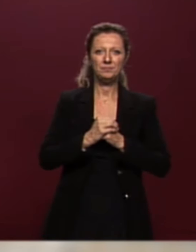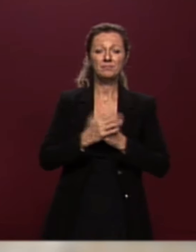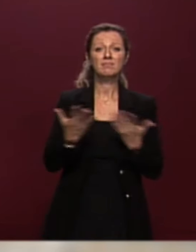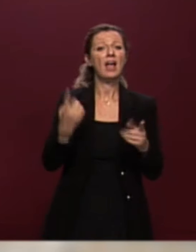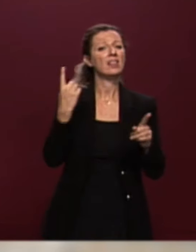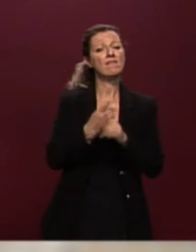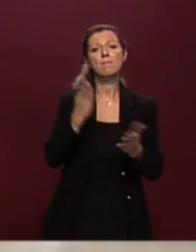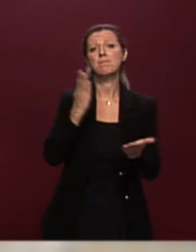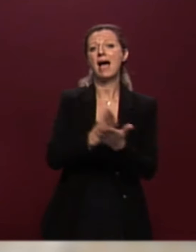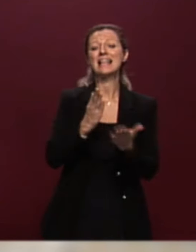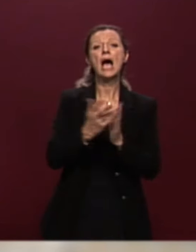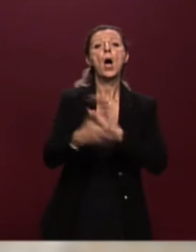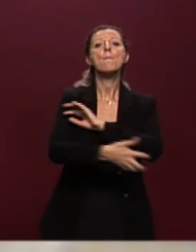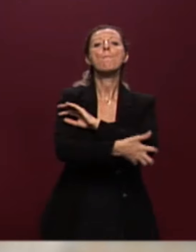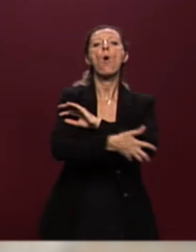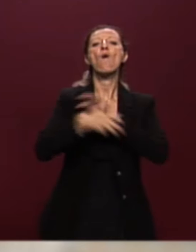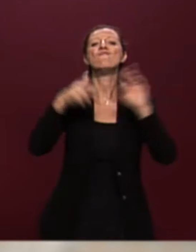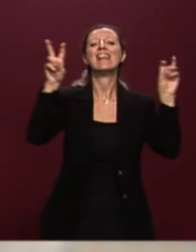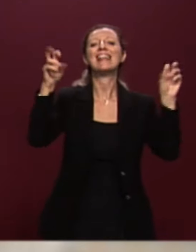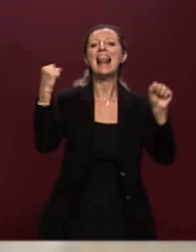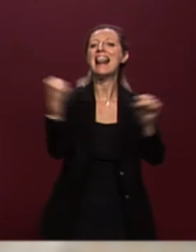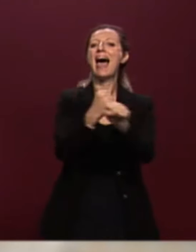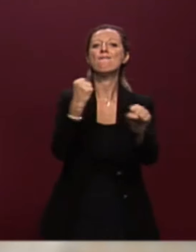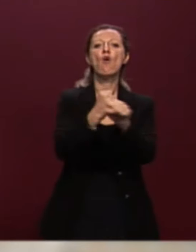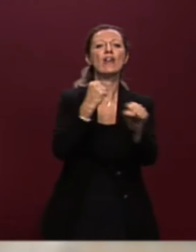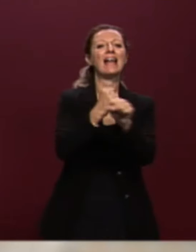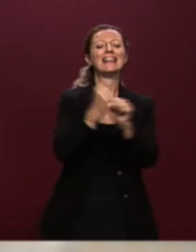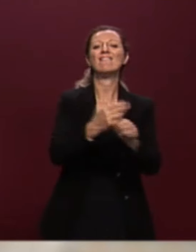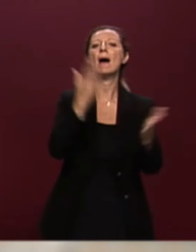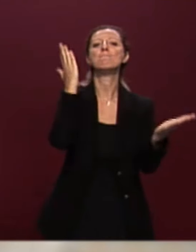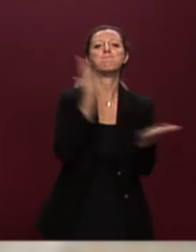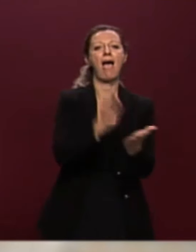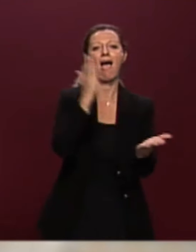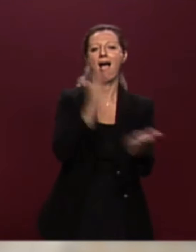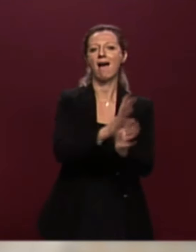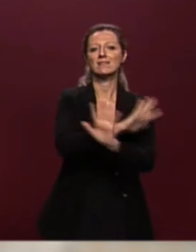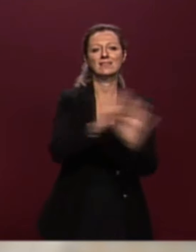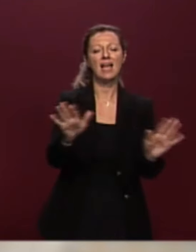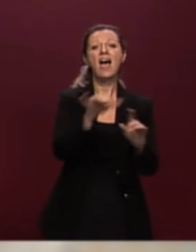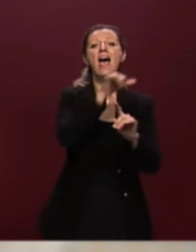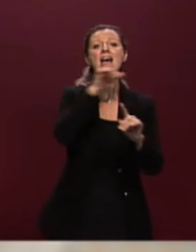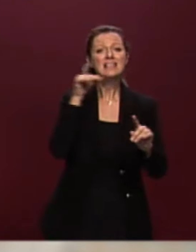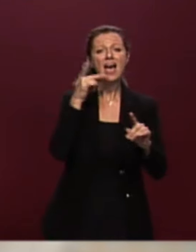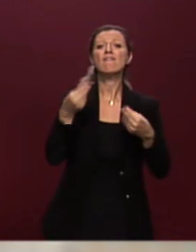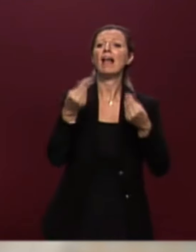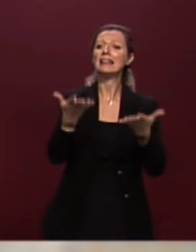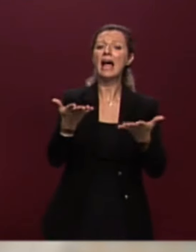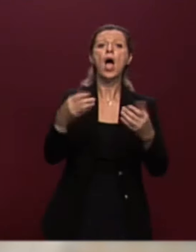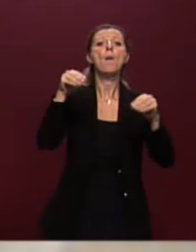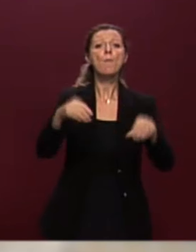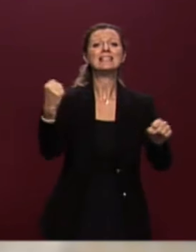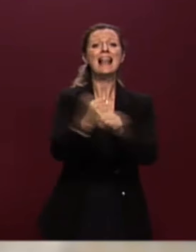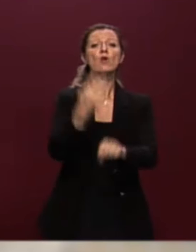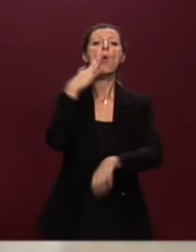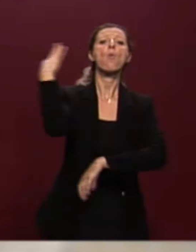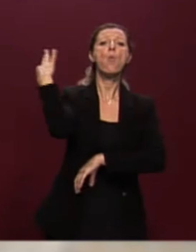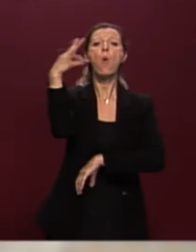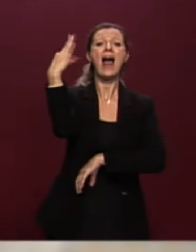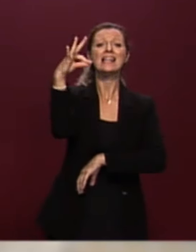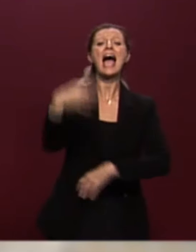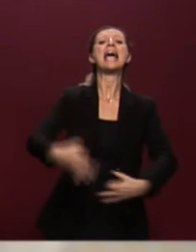povertà lavorativa e creare posti di lavoro di qualità e